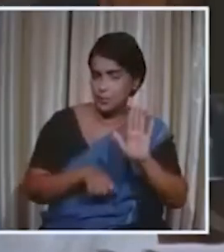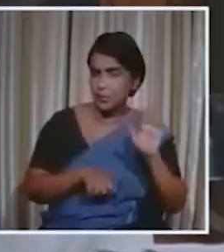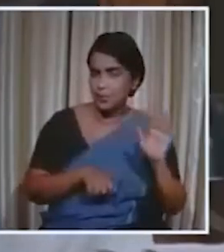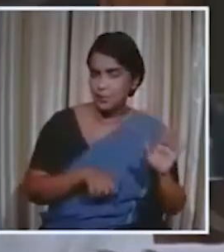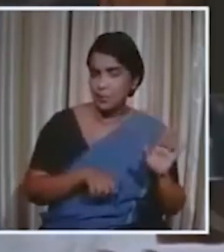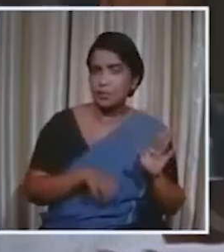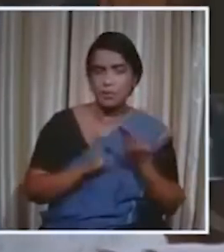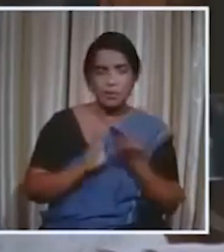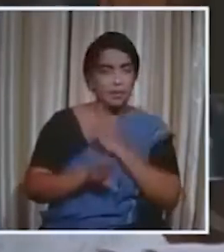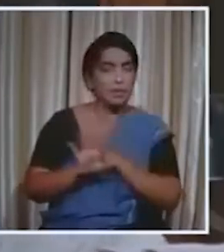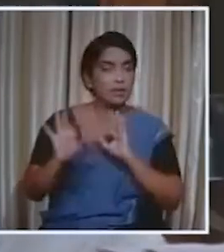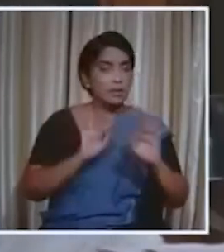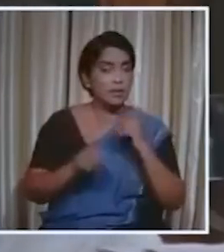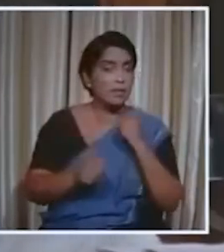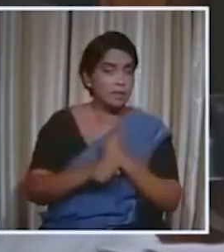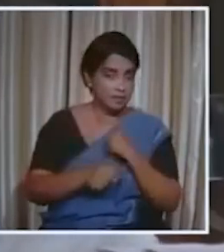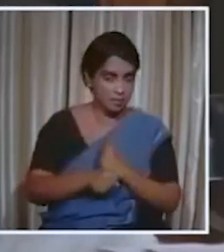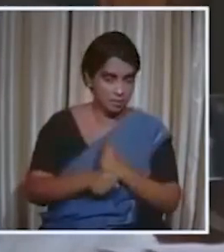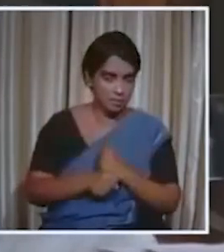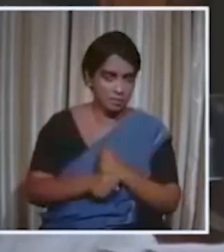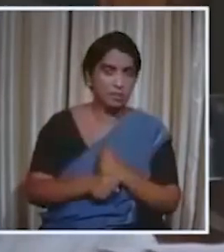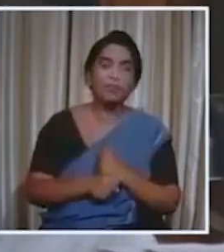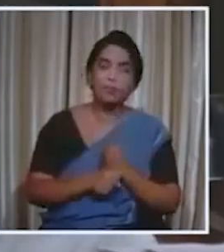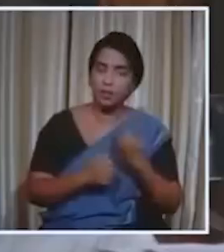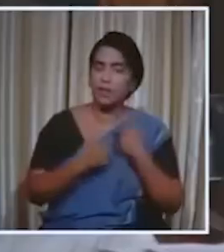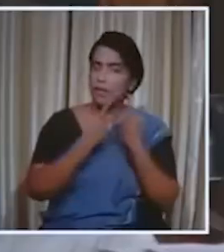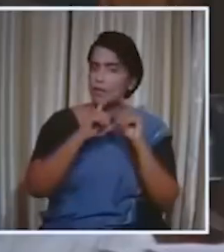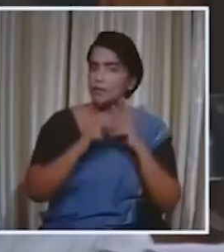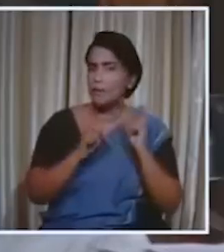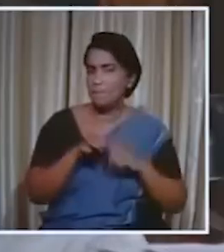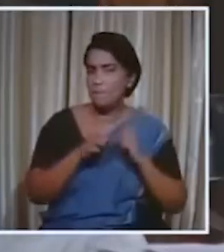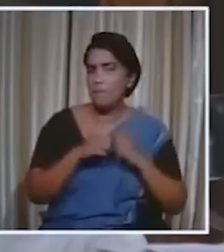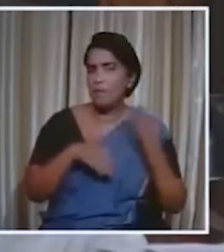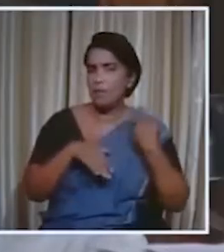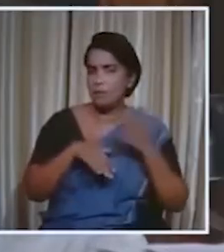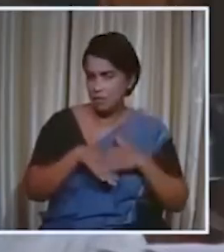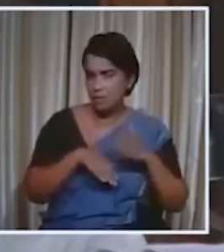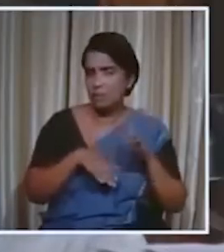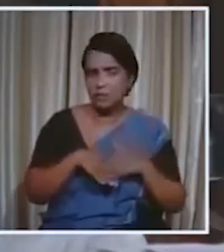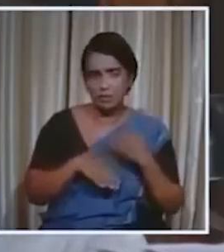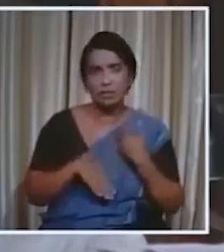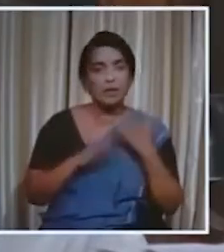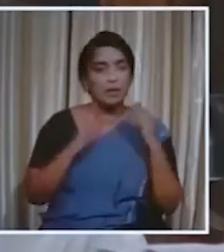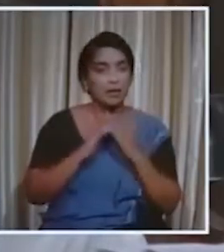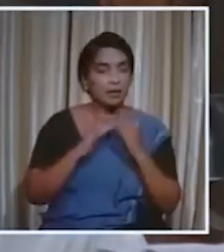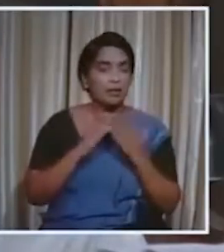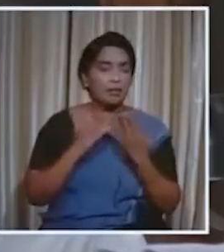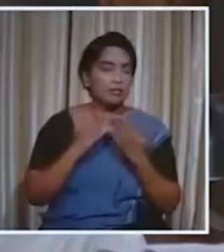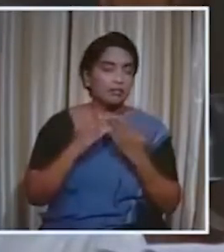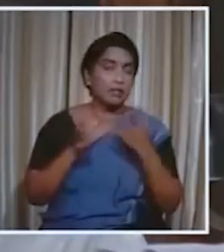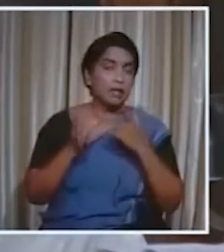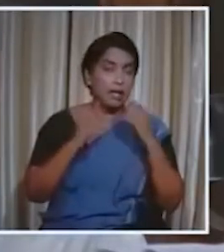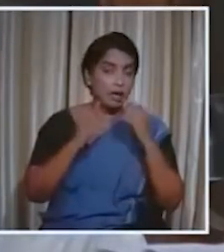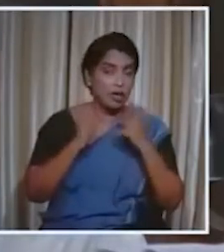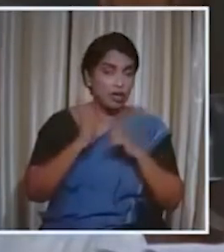இருந்த காலப்பகுதியிலே நாங்கள் பாரிய ஒரு வீடமைப்பு அதிகார சபையுடன் இணைந்து எங்களுடைய கட்சியும் இணைந்து பாரிய வேலை திட்டம் ஒன்றை ஆரம்பித்திருந்தது.